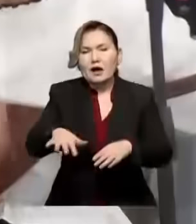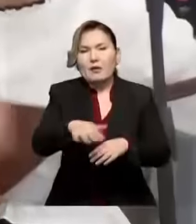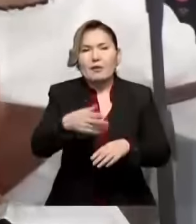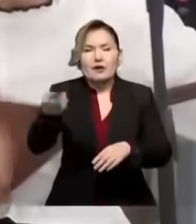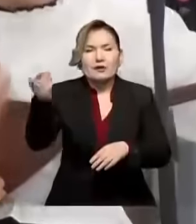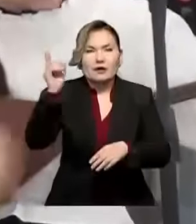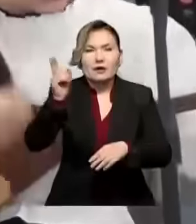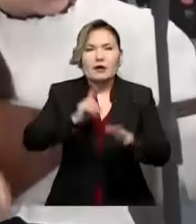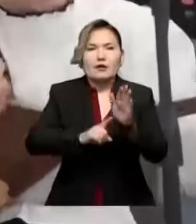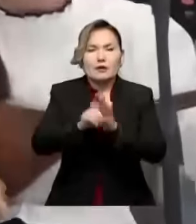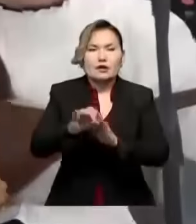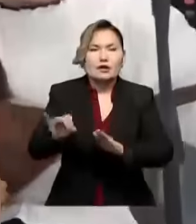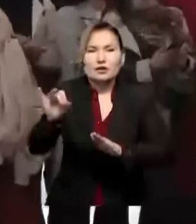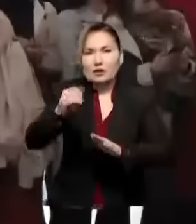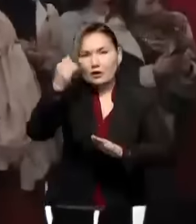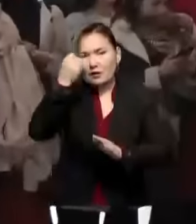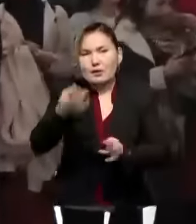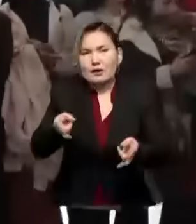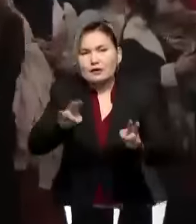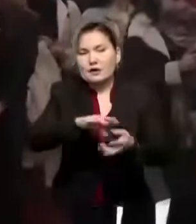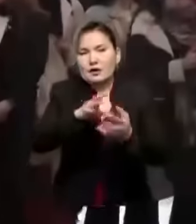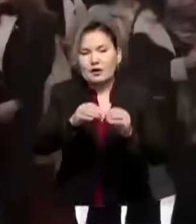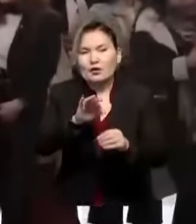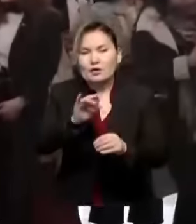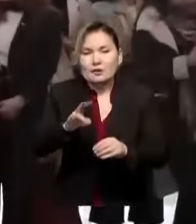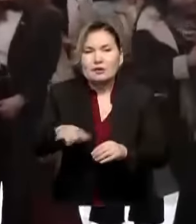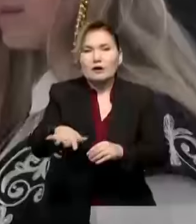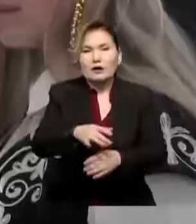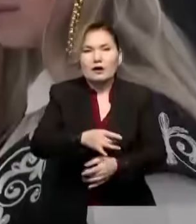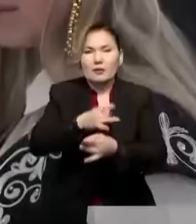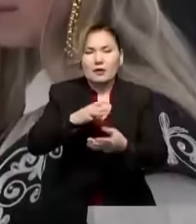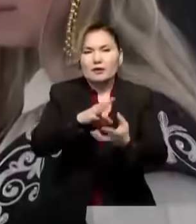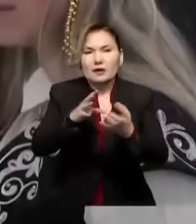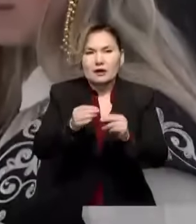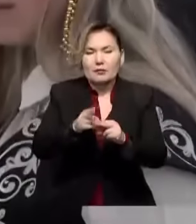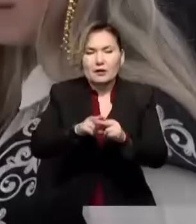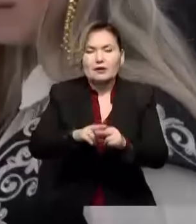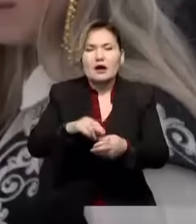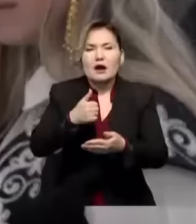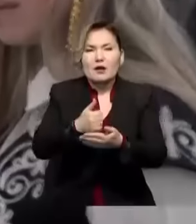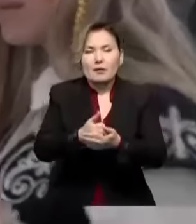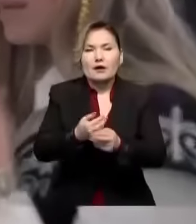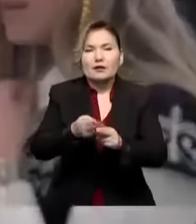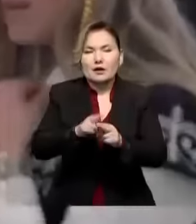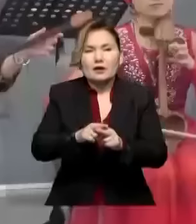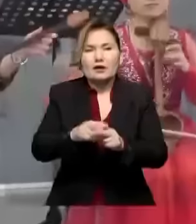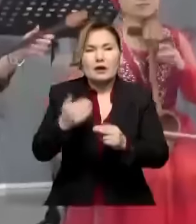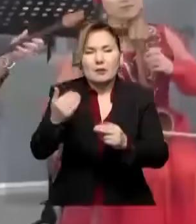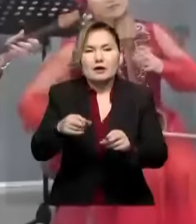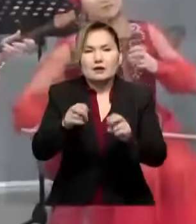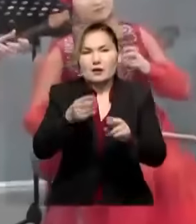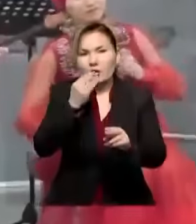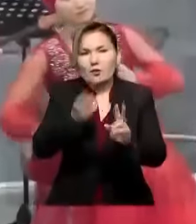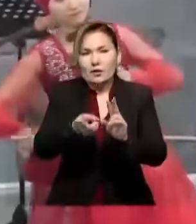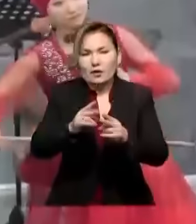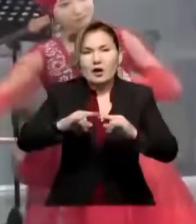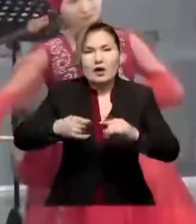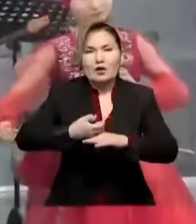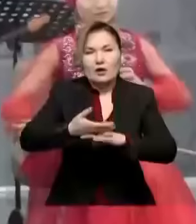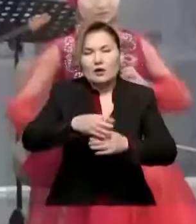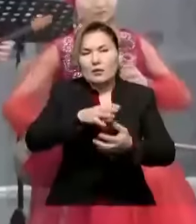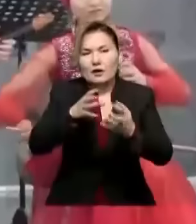шыққан күні ретінде қабылданады. Османлы заманында да тойланған. Сарай бас аспашысы Неврузия деген тағам дайындаған.